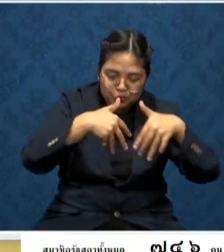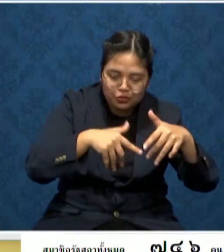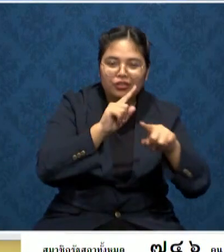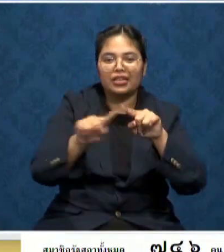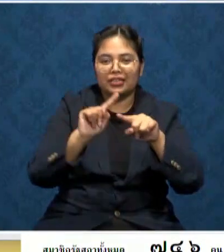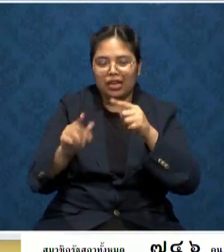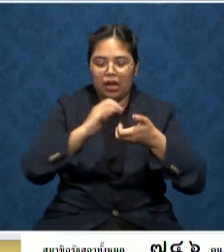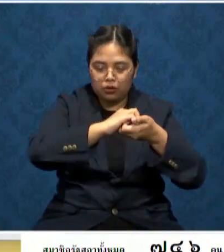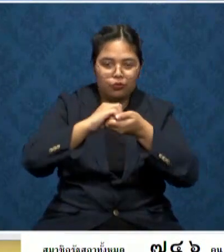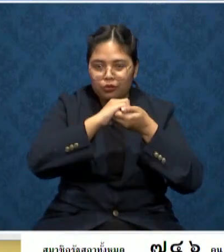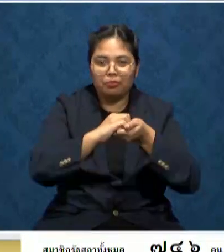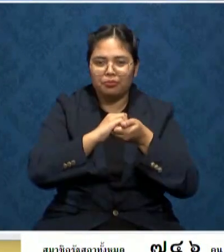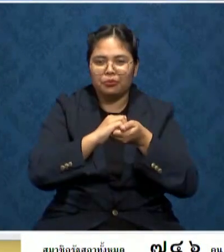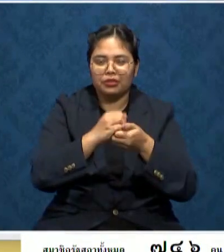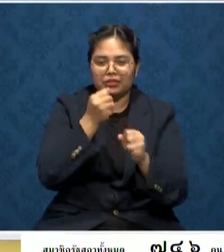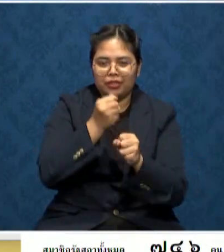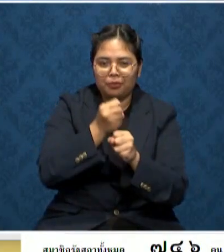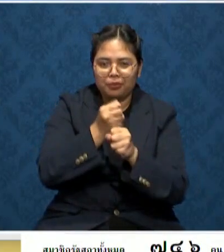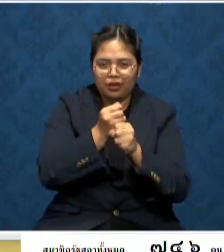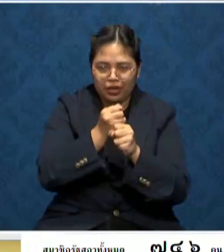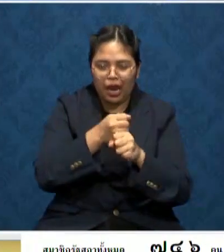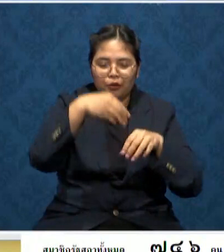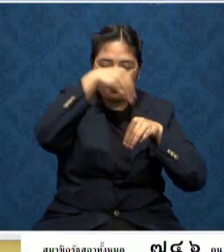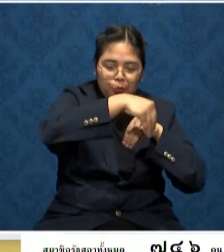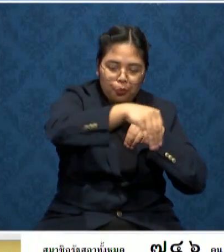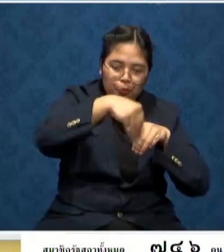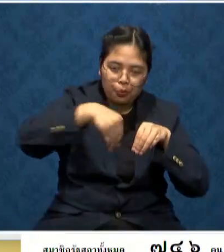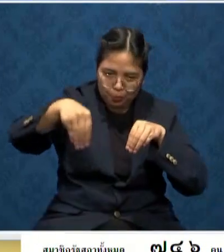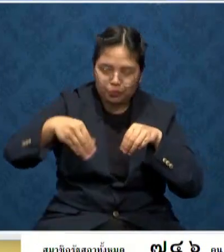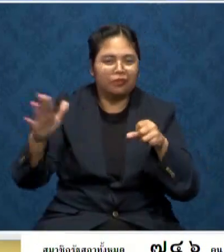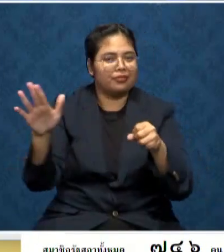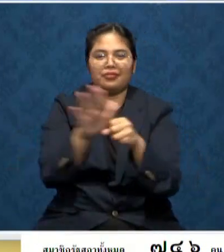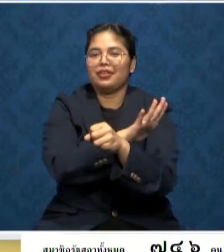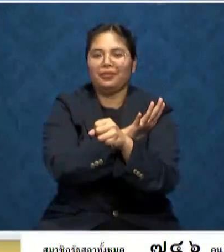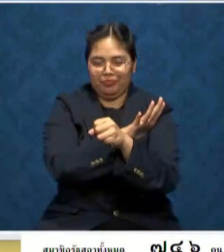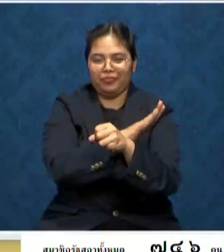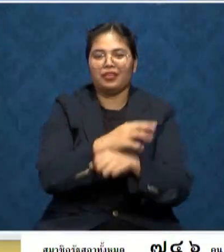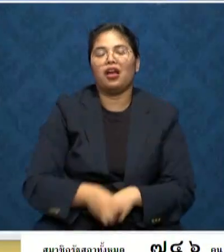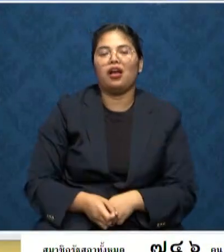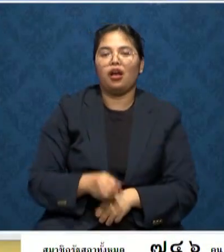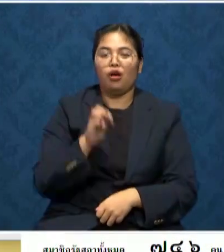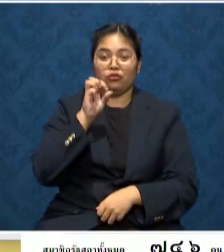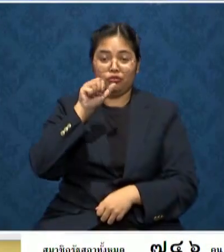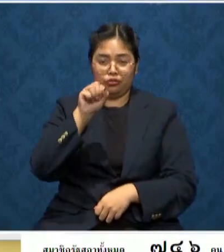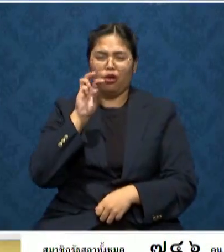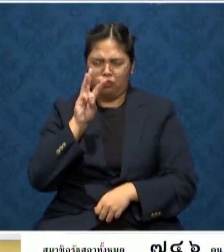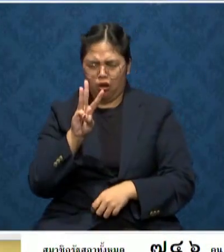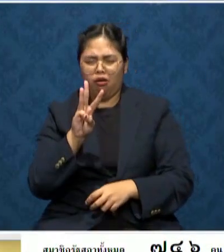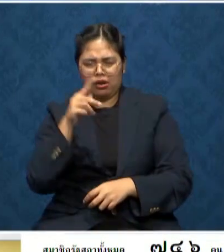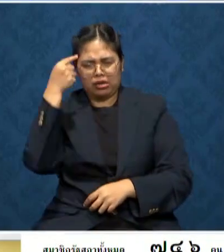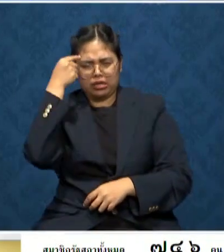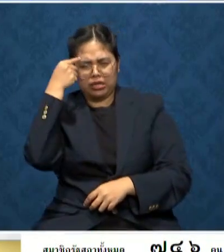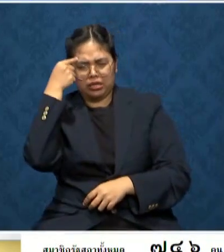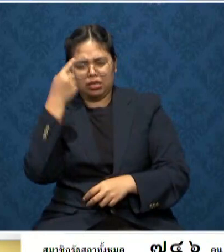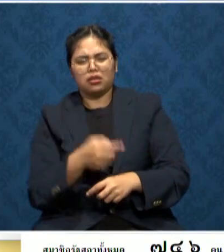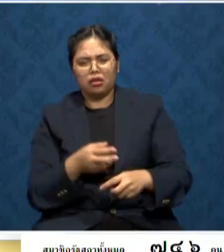ถินเข้ามาร่วมกันขับเครื่อนการปลกต้อนไม้อย่างเต็มกำลังวธิษภาเคยศึกษาและมีข้อเสนอแ่เรื่องนี้ไป